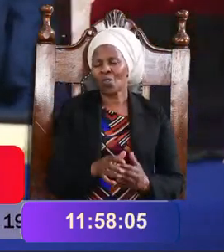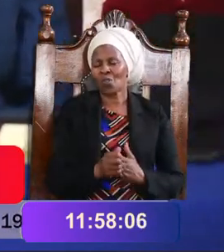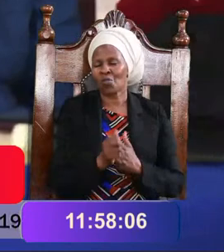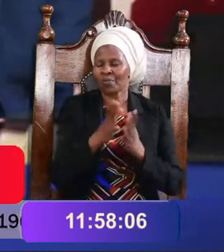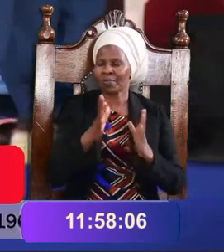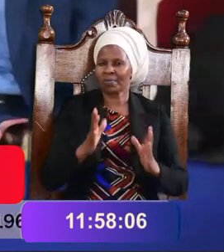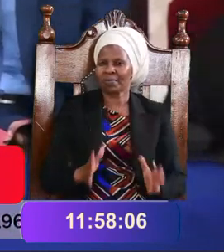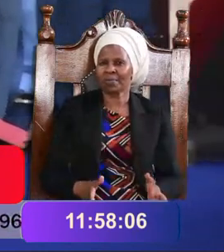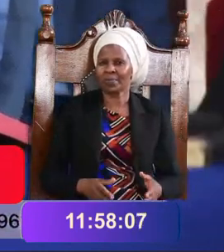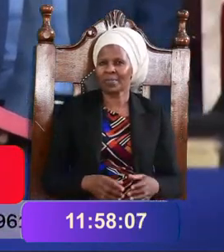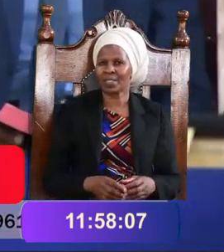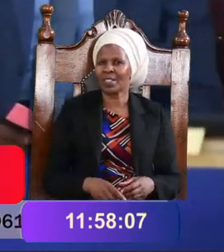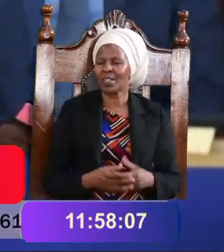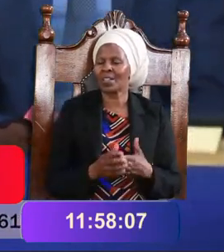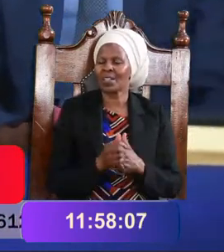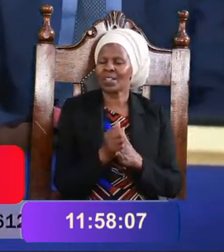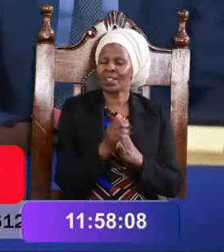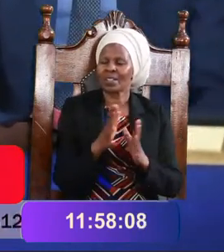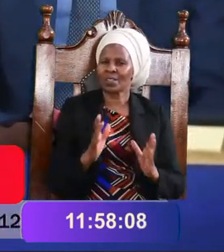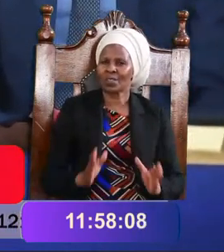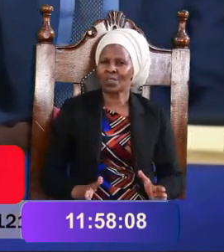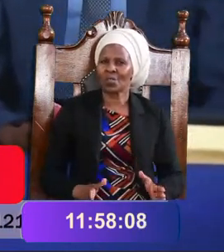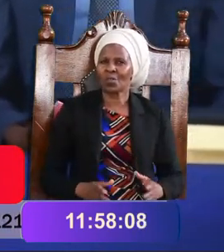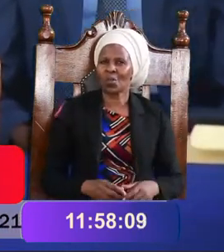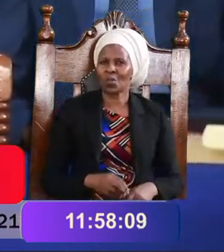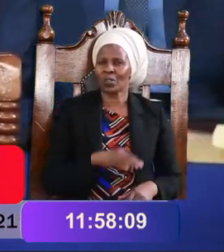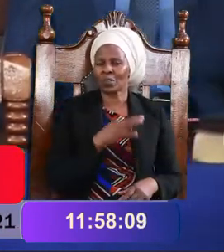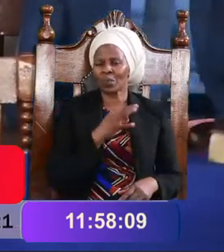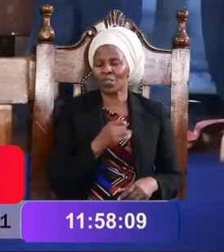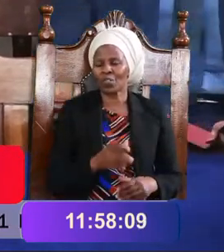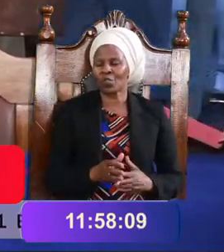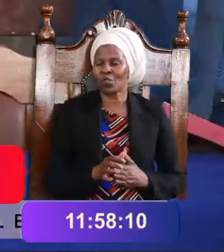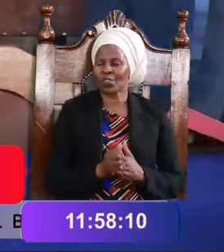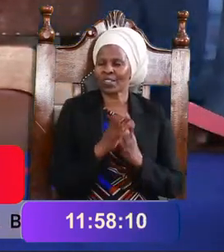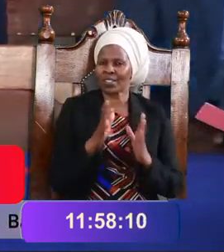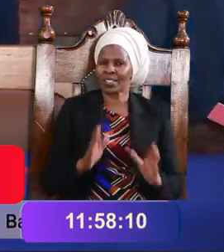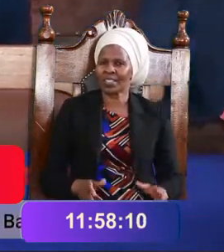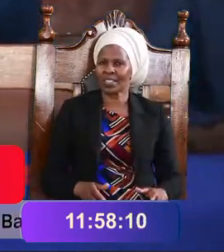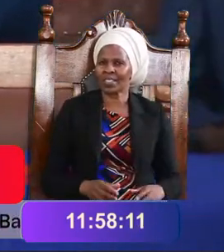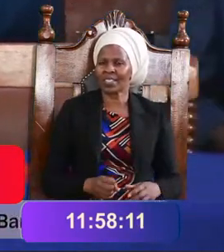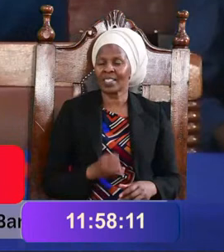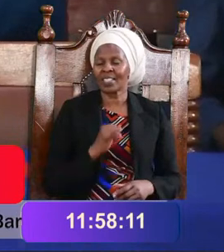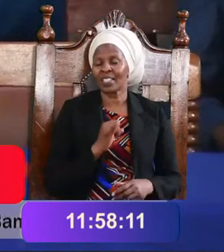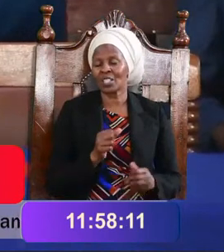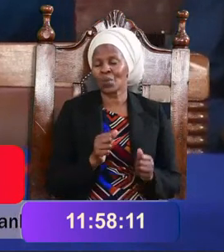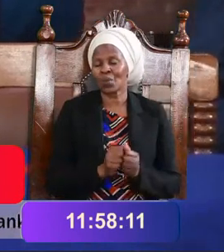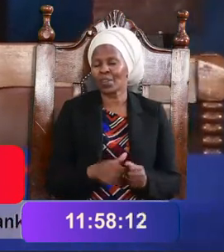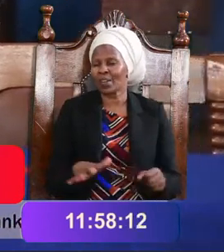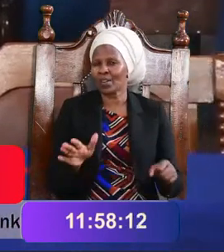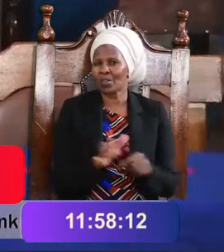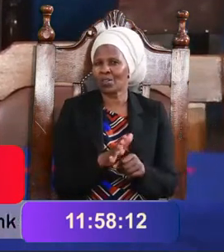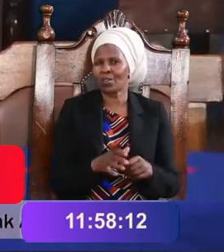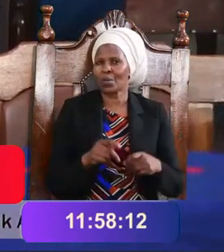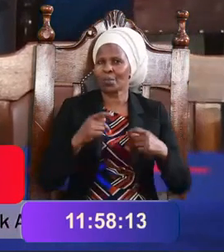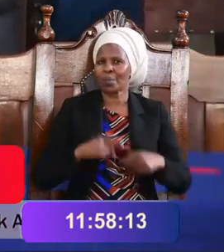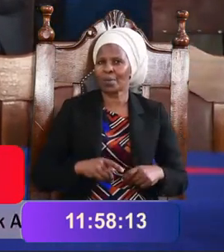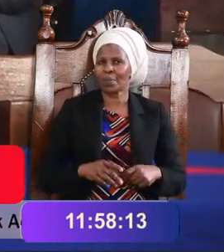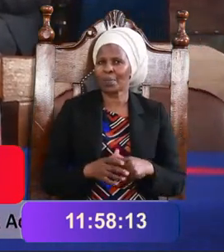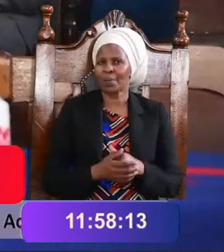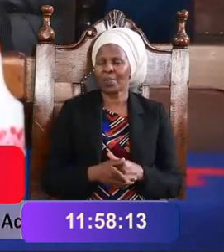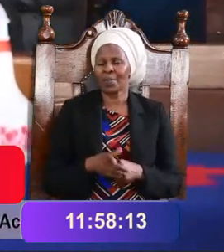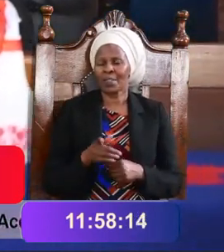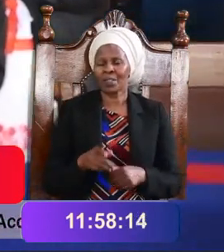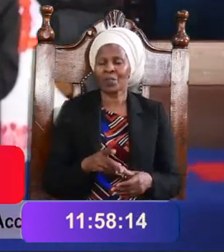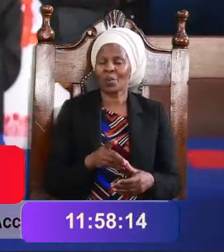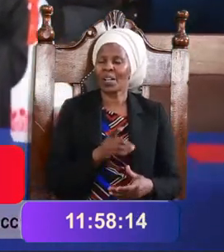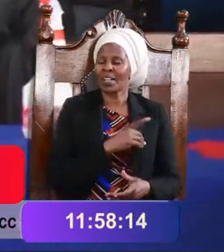roho ya kutawala wengine imewashika wengi. Na kama vile Uria na Daudi,